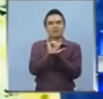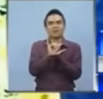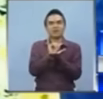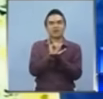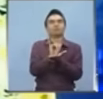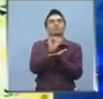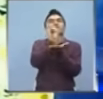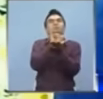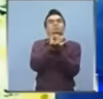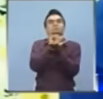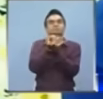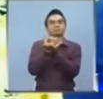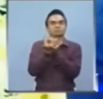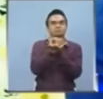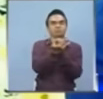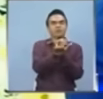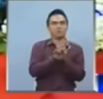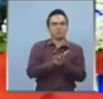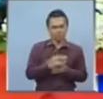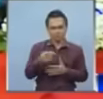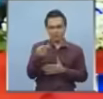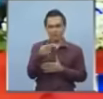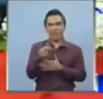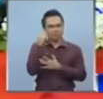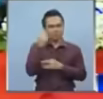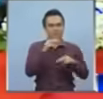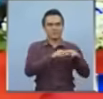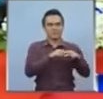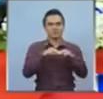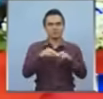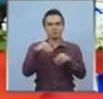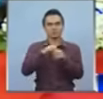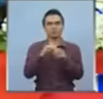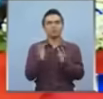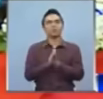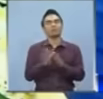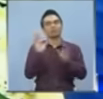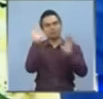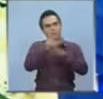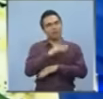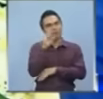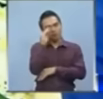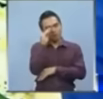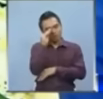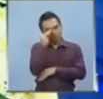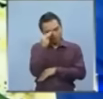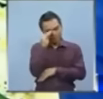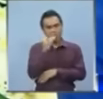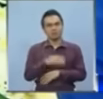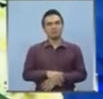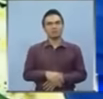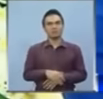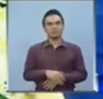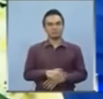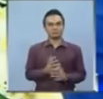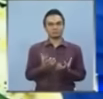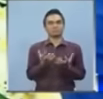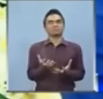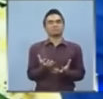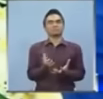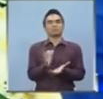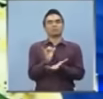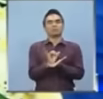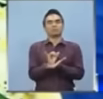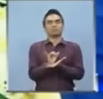มาผมกับหลานชาย 2คนก็นั่งมาด้วยก็ท่านเหมือนท่านหลับไปตลอดแต่ตัวท่านก็แข็ง